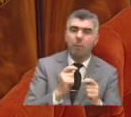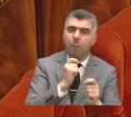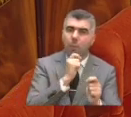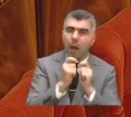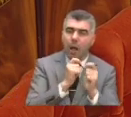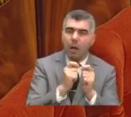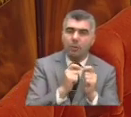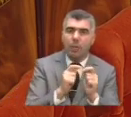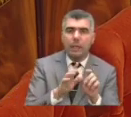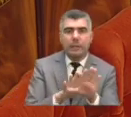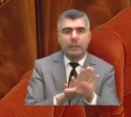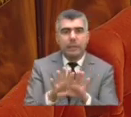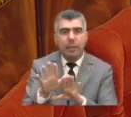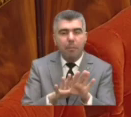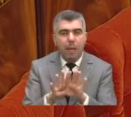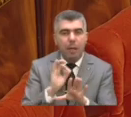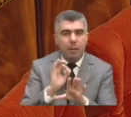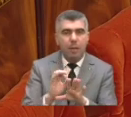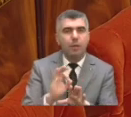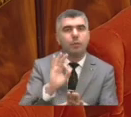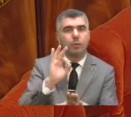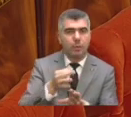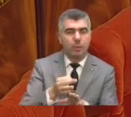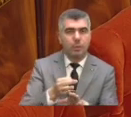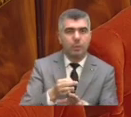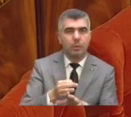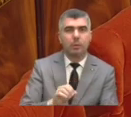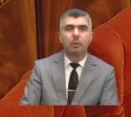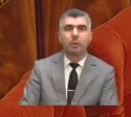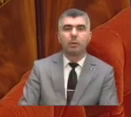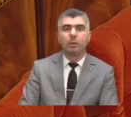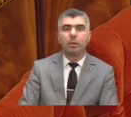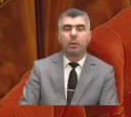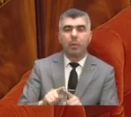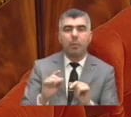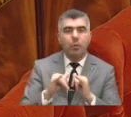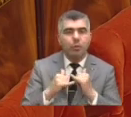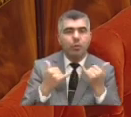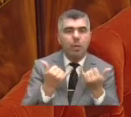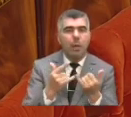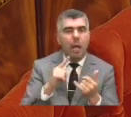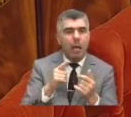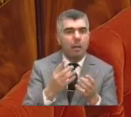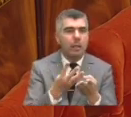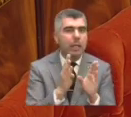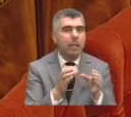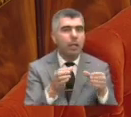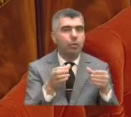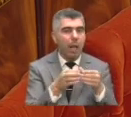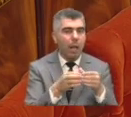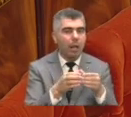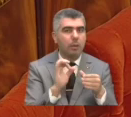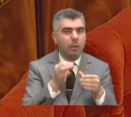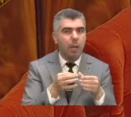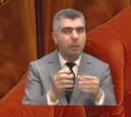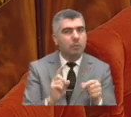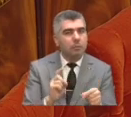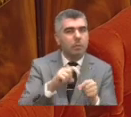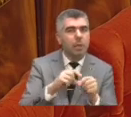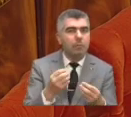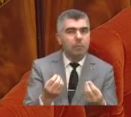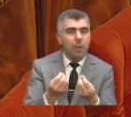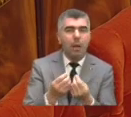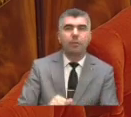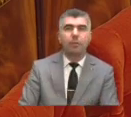المرتبطة بالتدبير والآليات مطروحة، ماشي يعني غير الجلسة العامة اللي كاينة، كاينة آليات كثيرة وحنا مستعدين نخرطوا فيها،